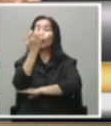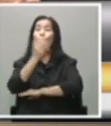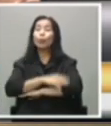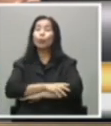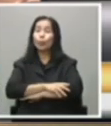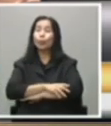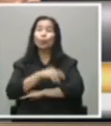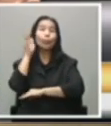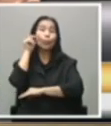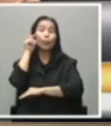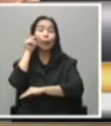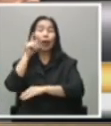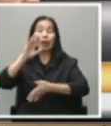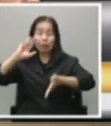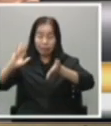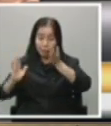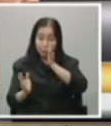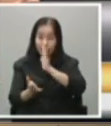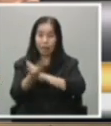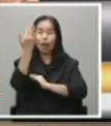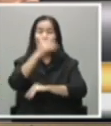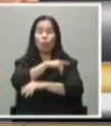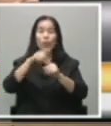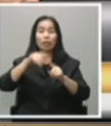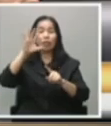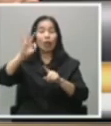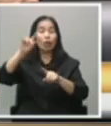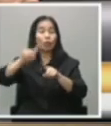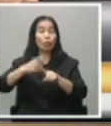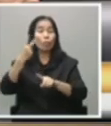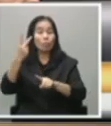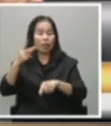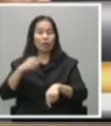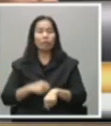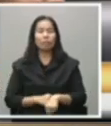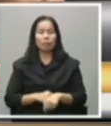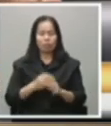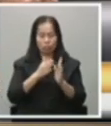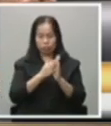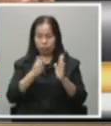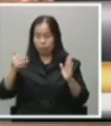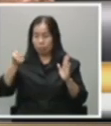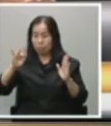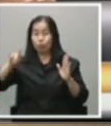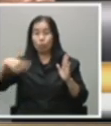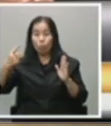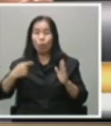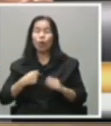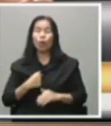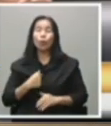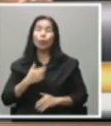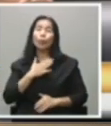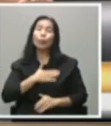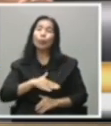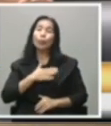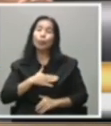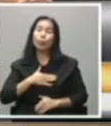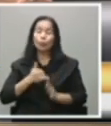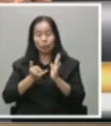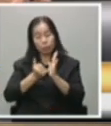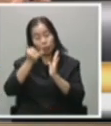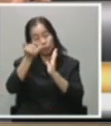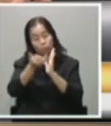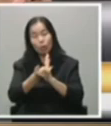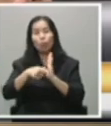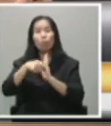เนี่ยวันที่9กุมภาพันธ์เวลาห่างกัน18ชั่วโมงถึงเดินทางไปโคราชท่านประธานครับ